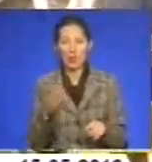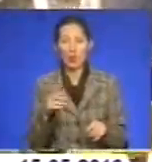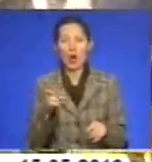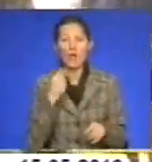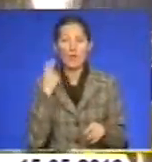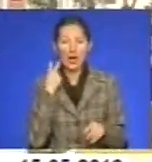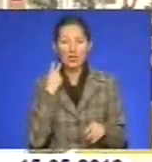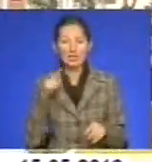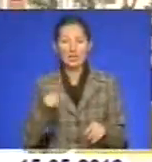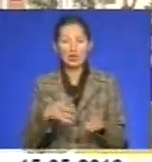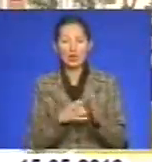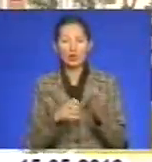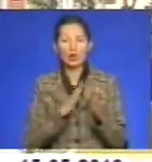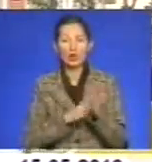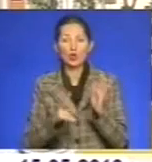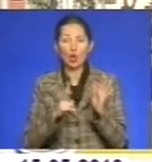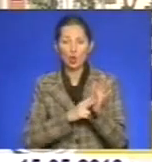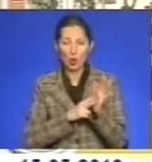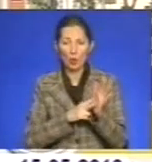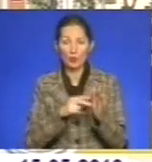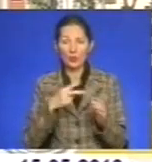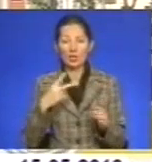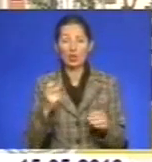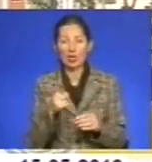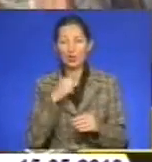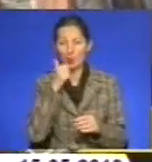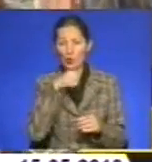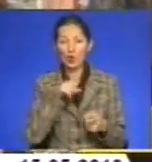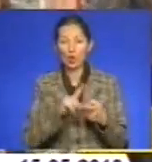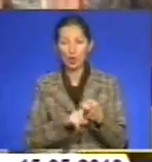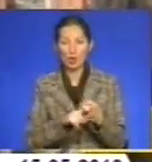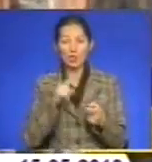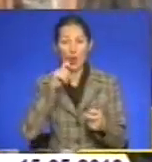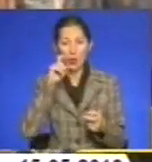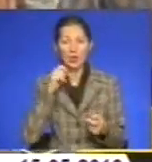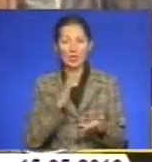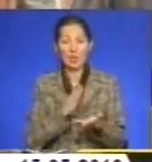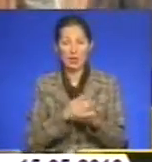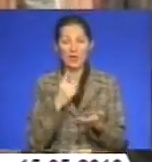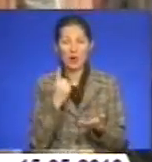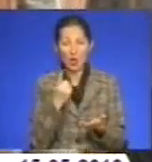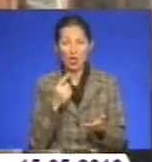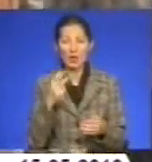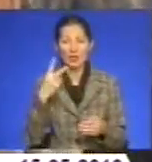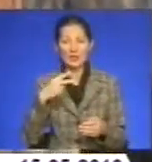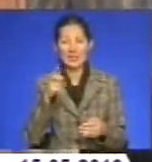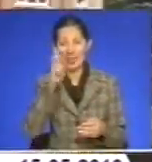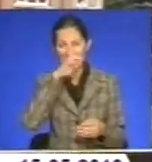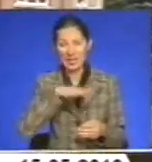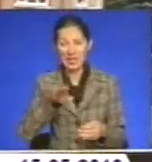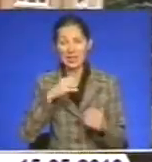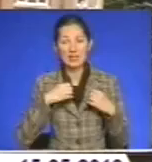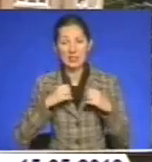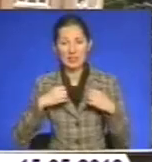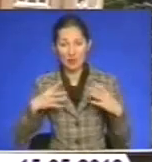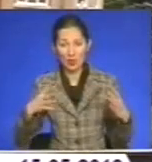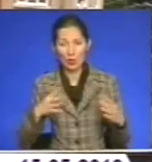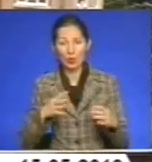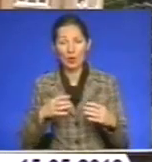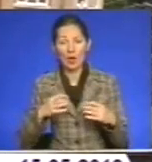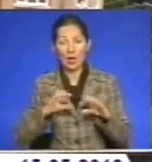1997-му. 2011 році долучилася Україна, ставши однією з 20 країн світу, які відзначають тиждень